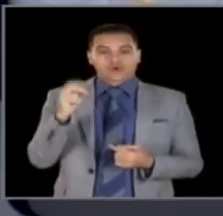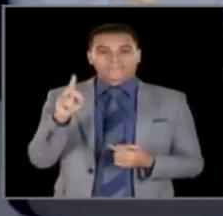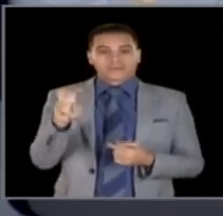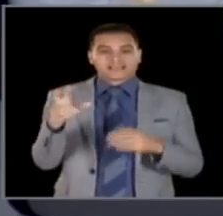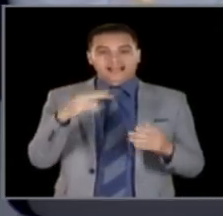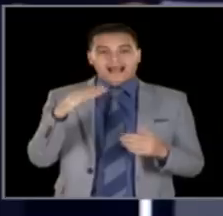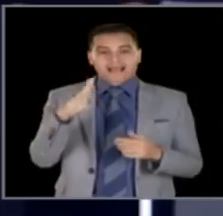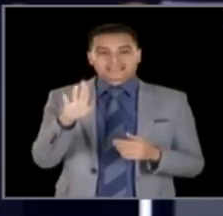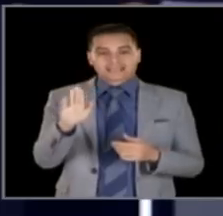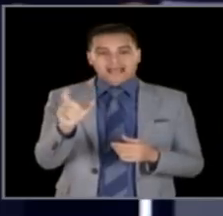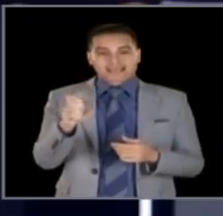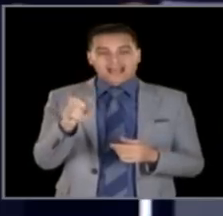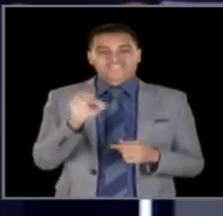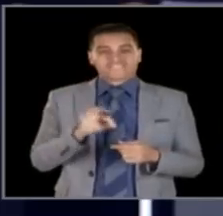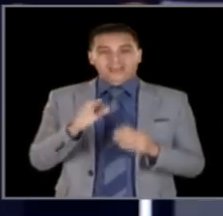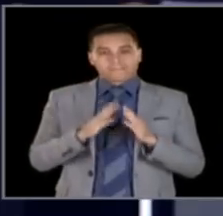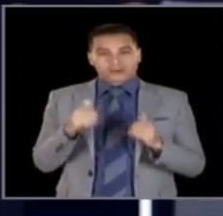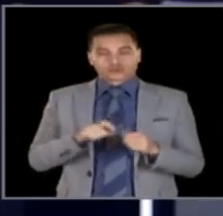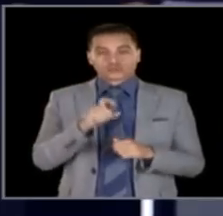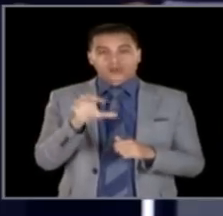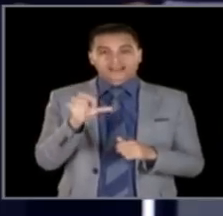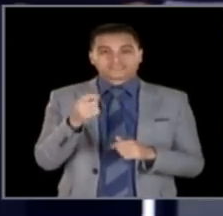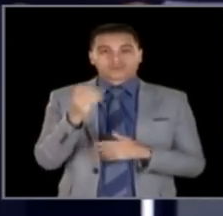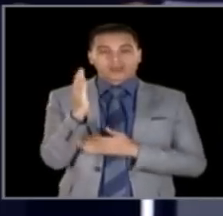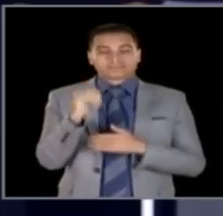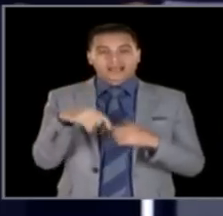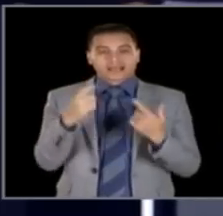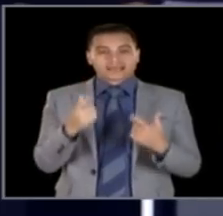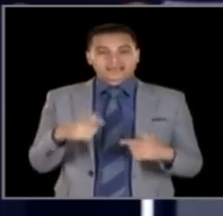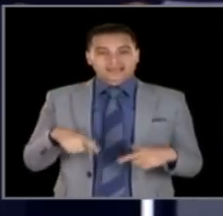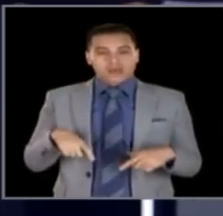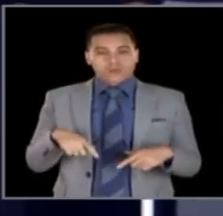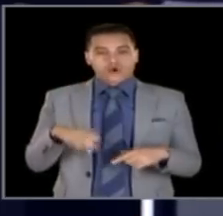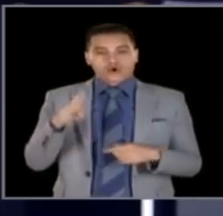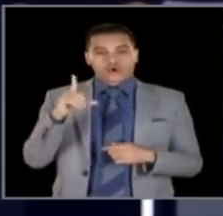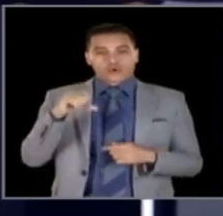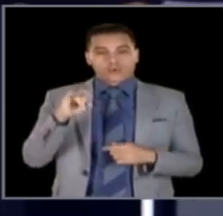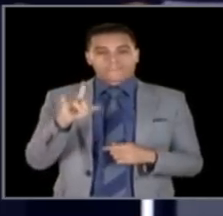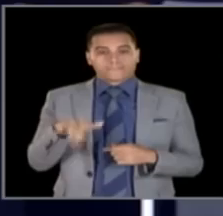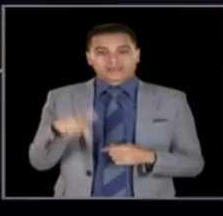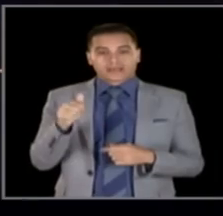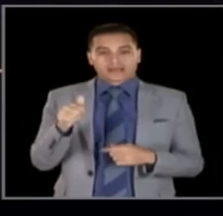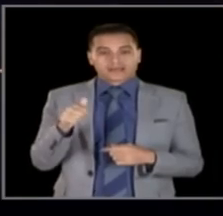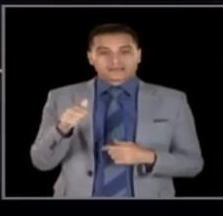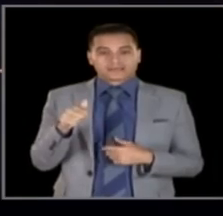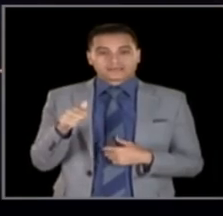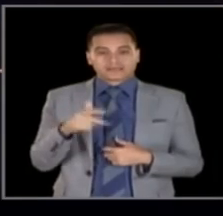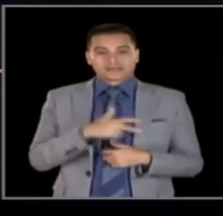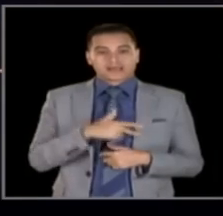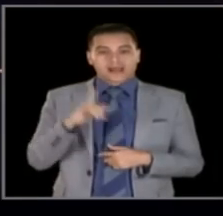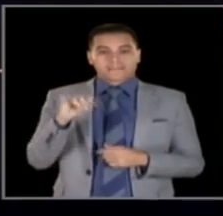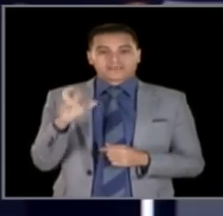مصر؟ السؤال التاسع، ما هي العملة الرسمية لدولة كولومبيا؟ بيزو.